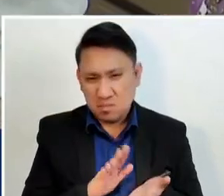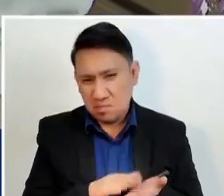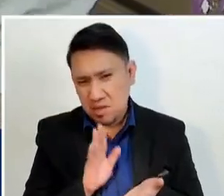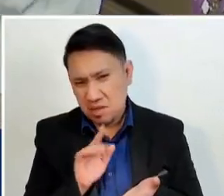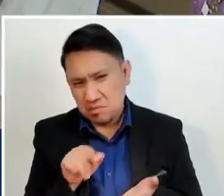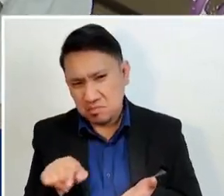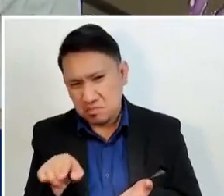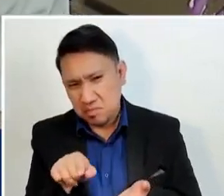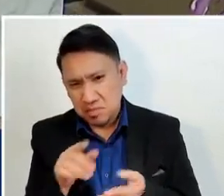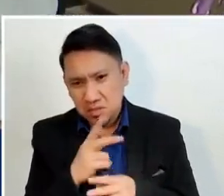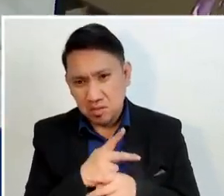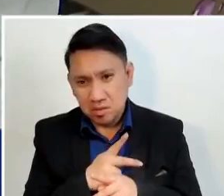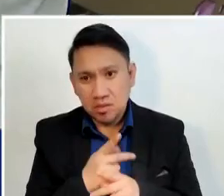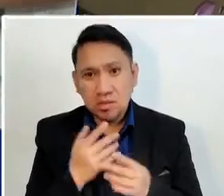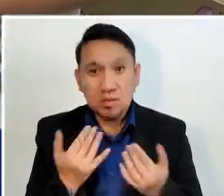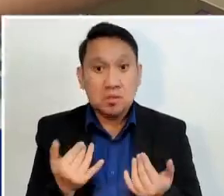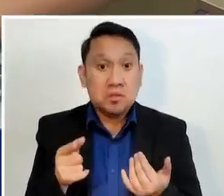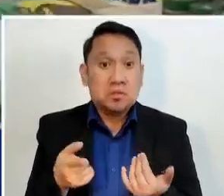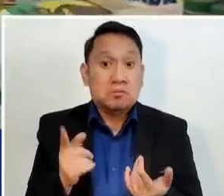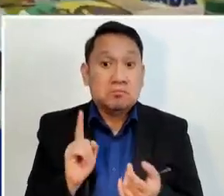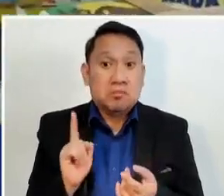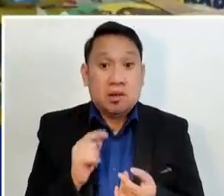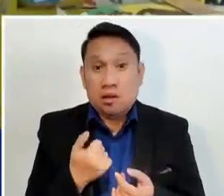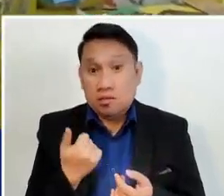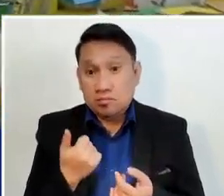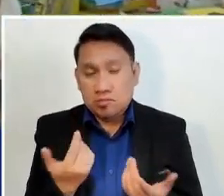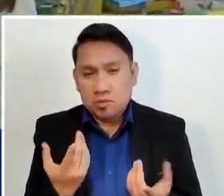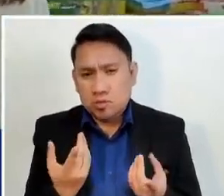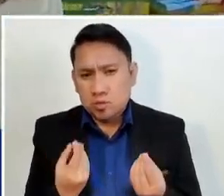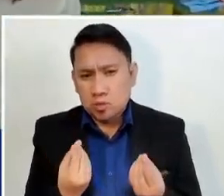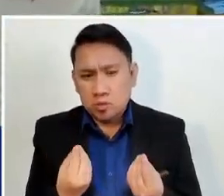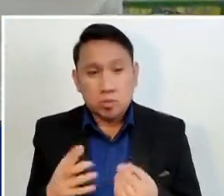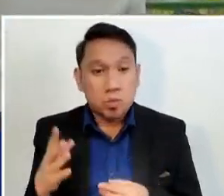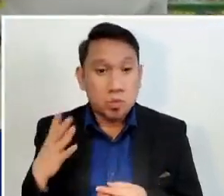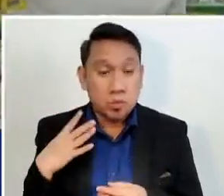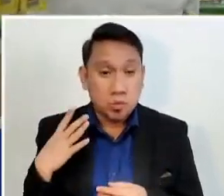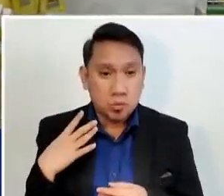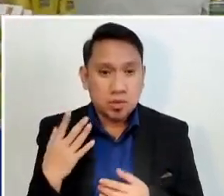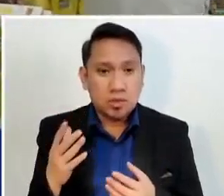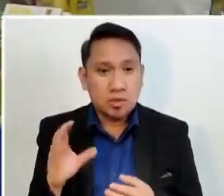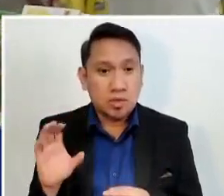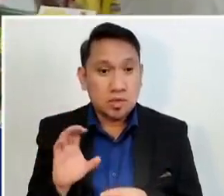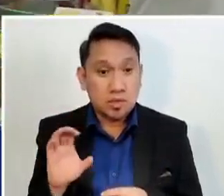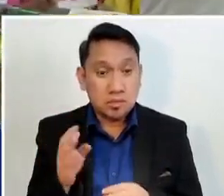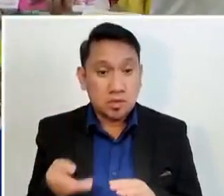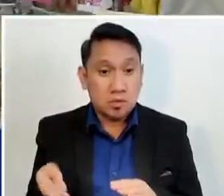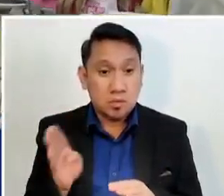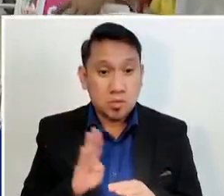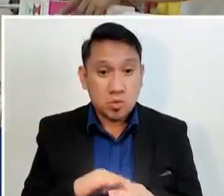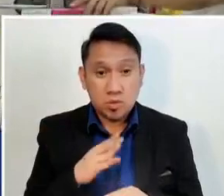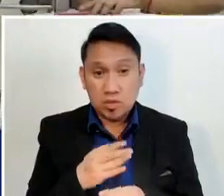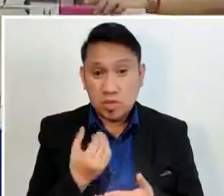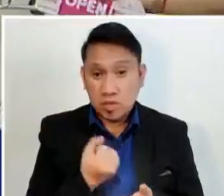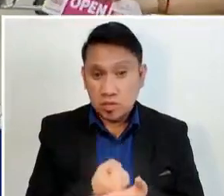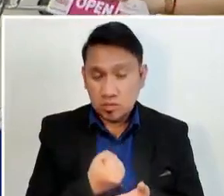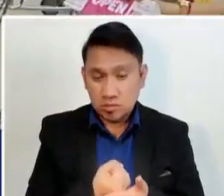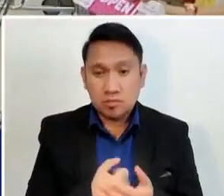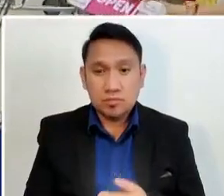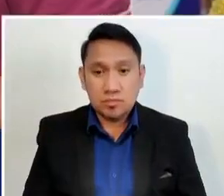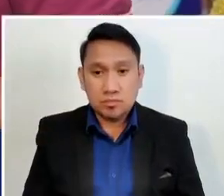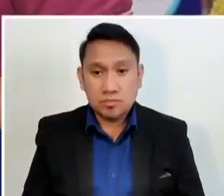bilihin. Kaya ang diskarte ng ilan, hintayin ang Christmas bonus at sweldo bago mamili ng ihahain sa